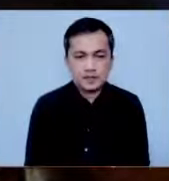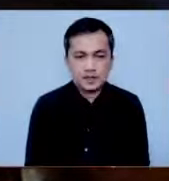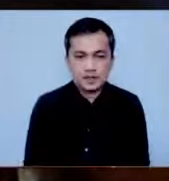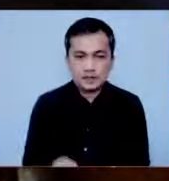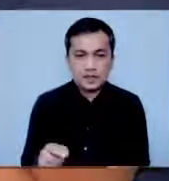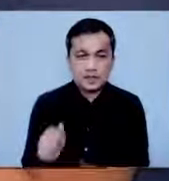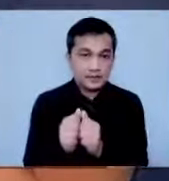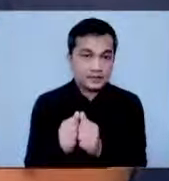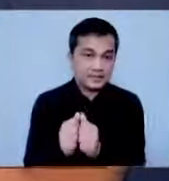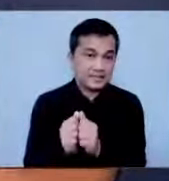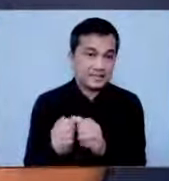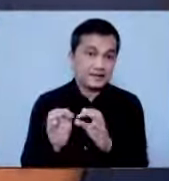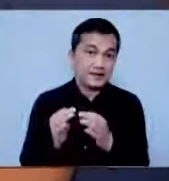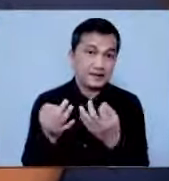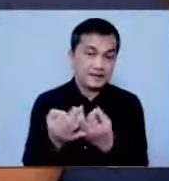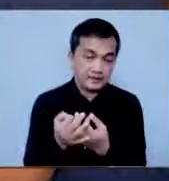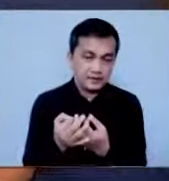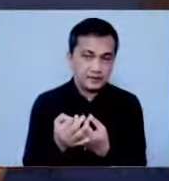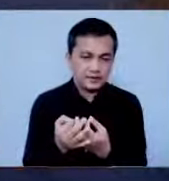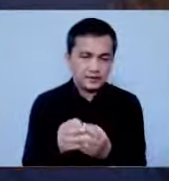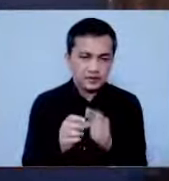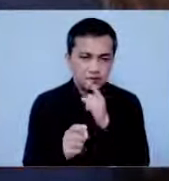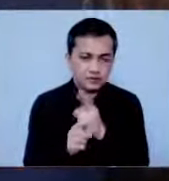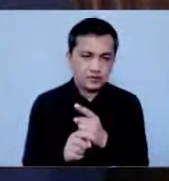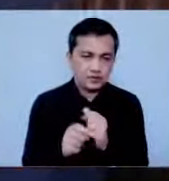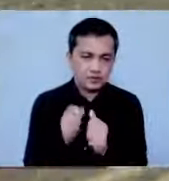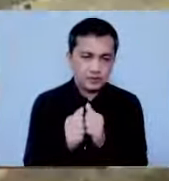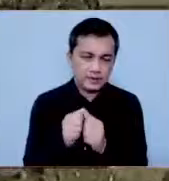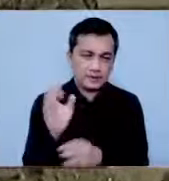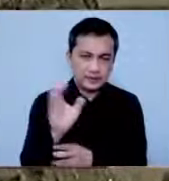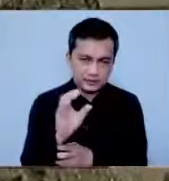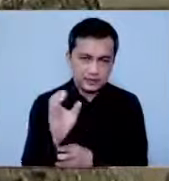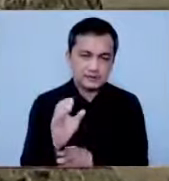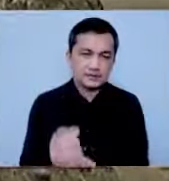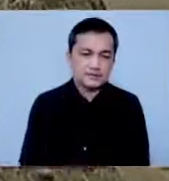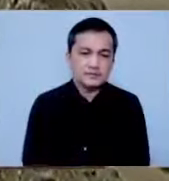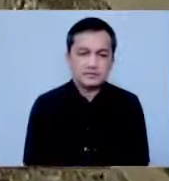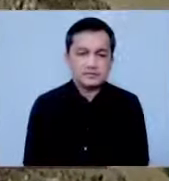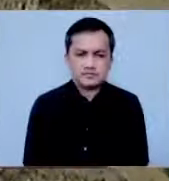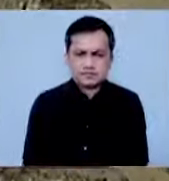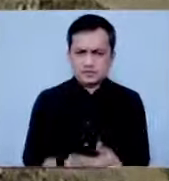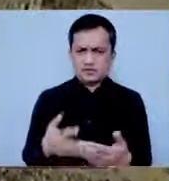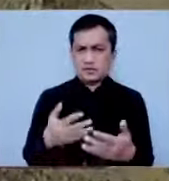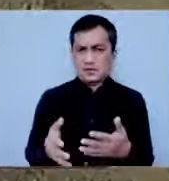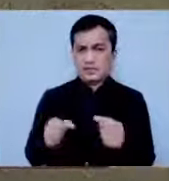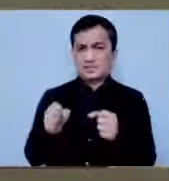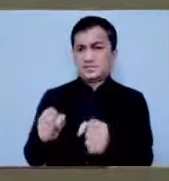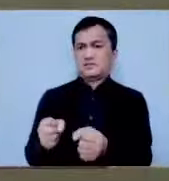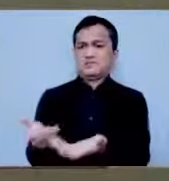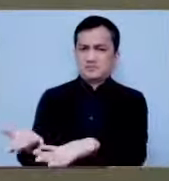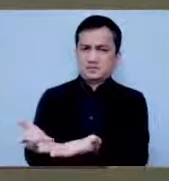Pagsasama-sama ng pamilya ang tunay na diwa ng Pasko. Kahit pa sa lansangan ito.